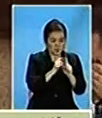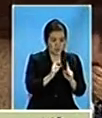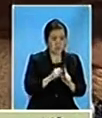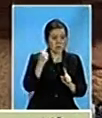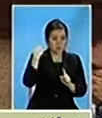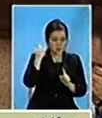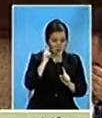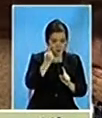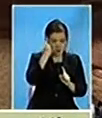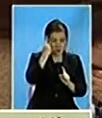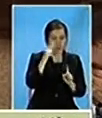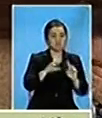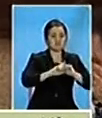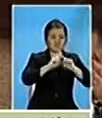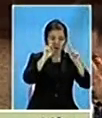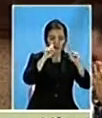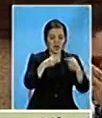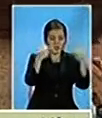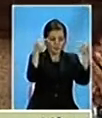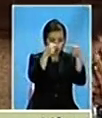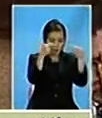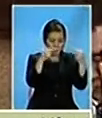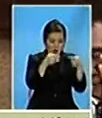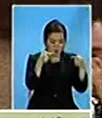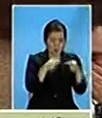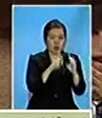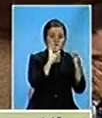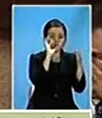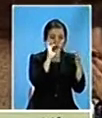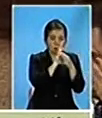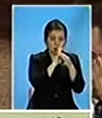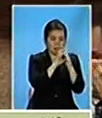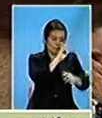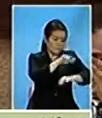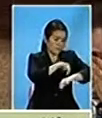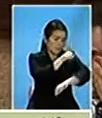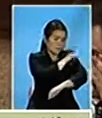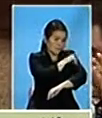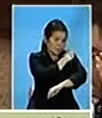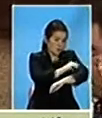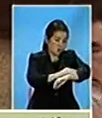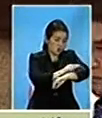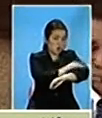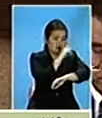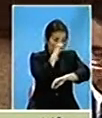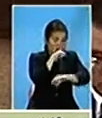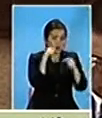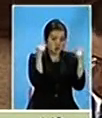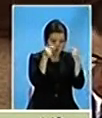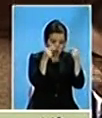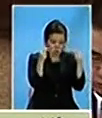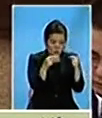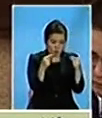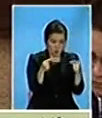ที่ล้อตามคำจำกัดความของการแพทย์แผนไทยในพระบัญญั